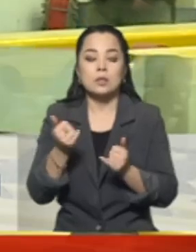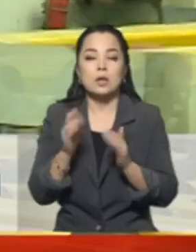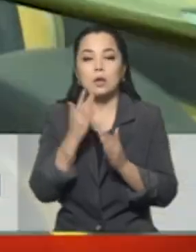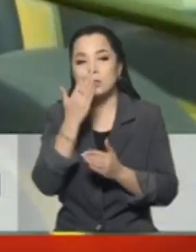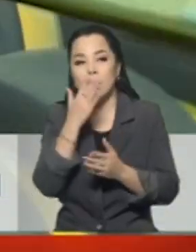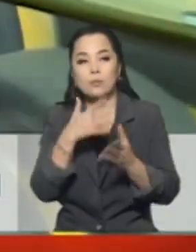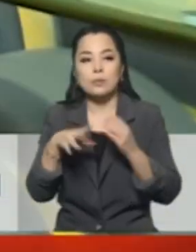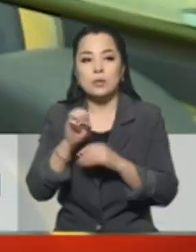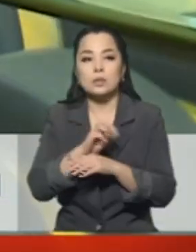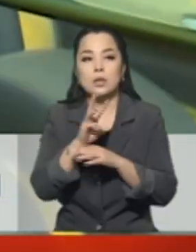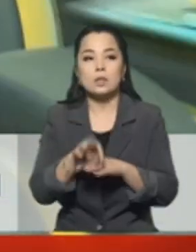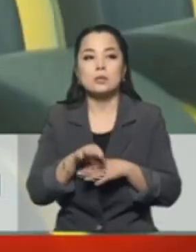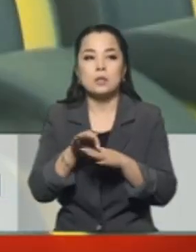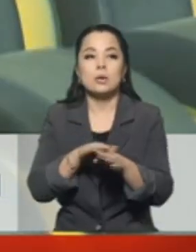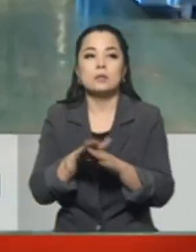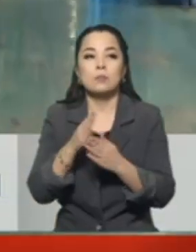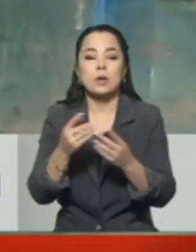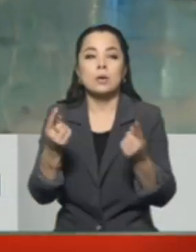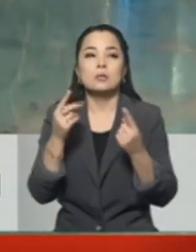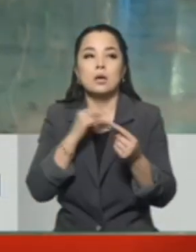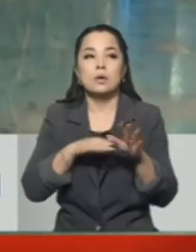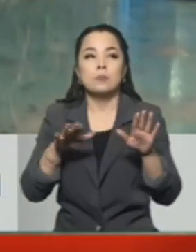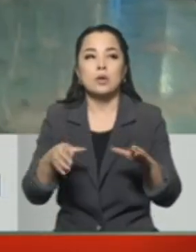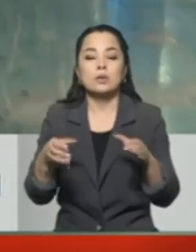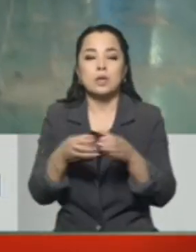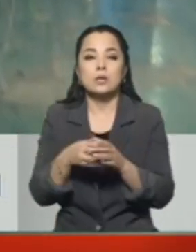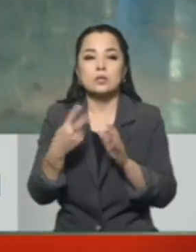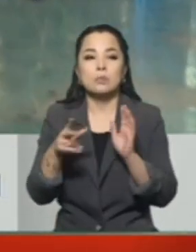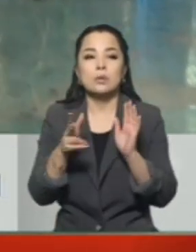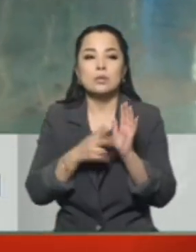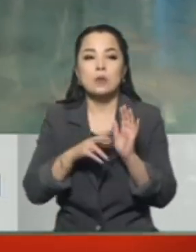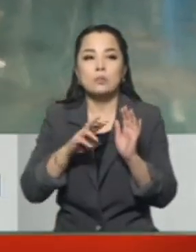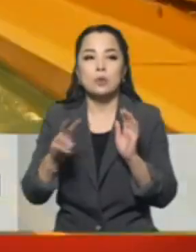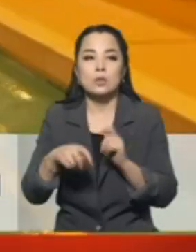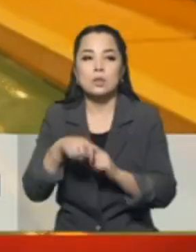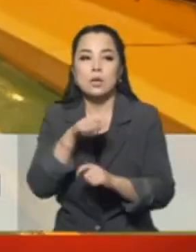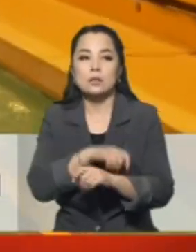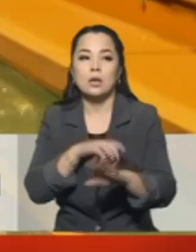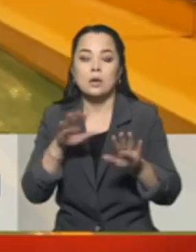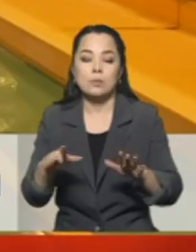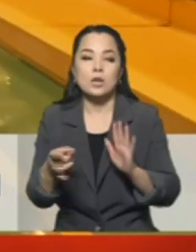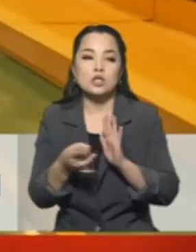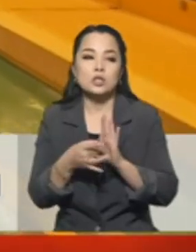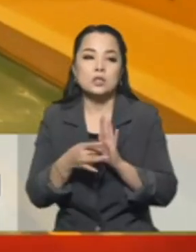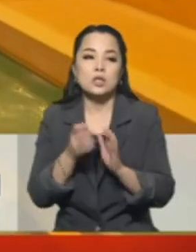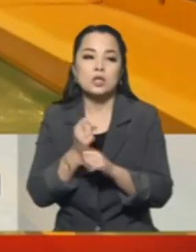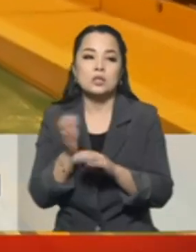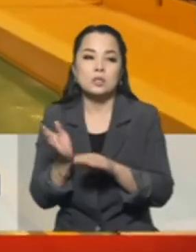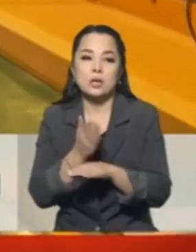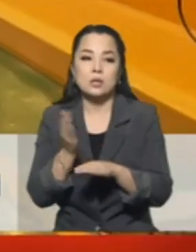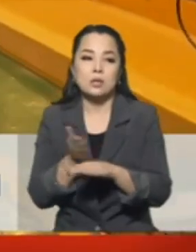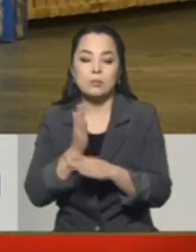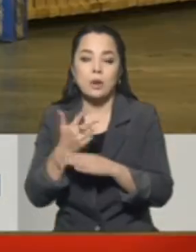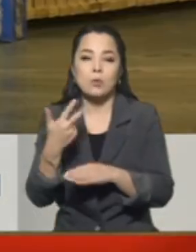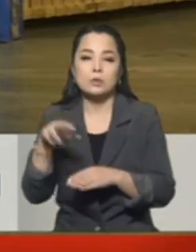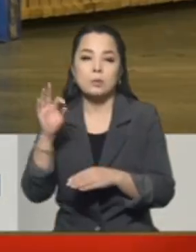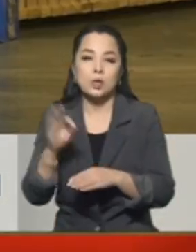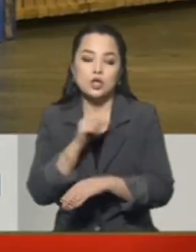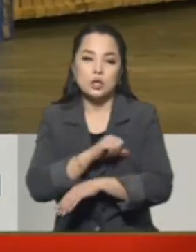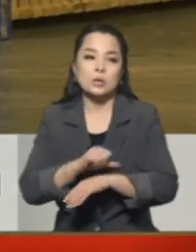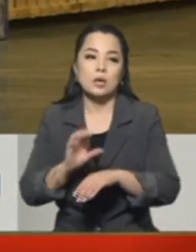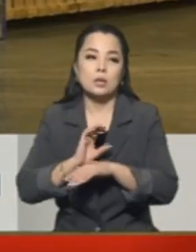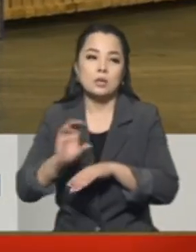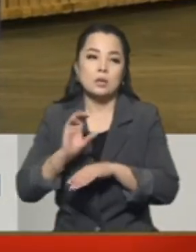нарығын түгел қамтып отыр. Алып кәсіпорында осы кезге дейін 28 миллион шаршы метр шыны өндірілген. Оның 30%